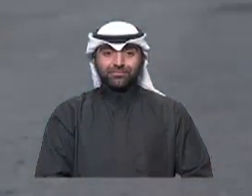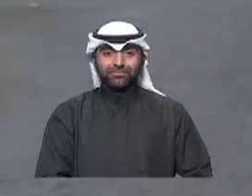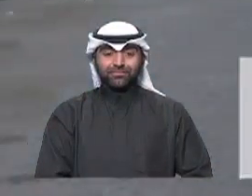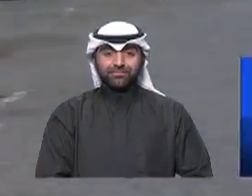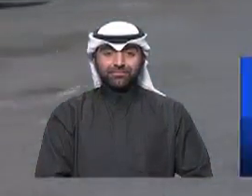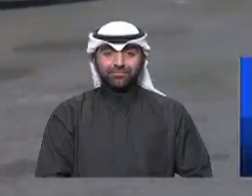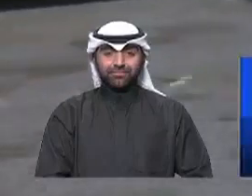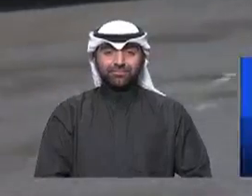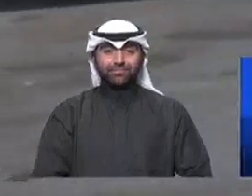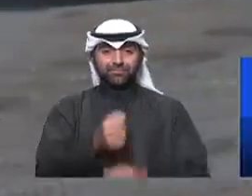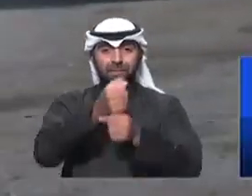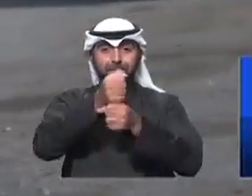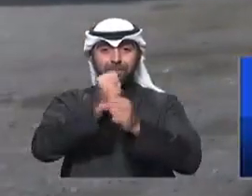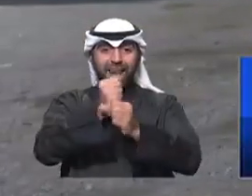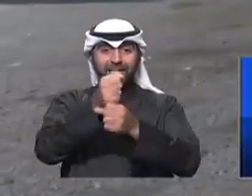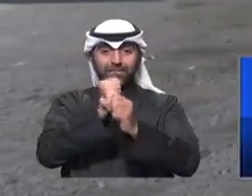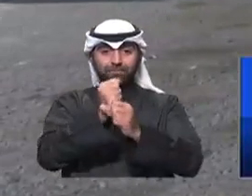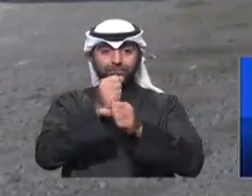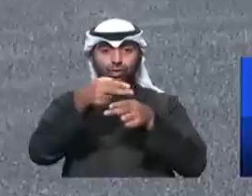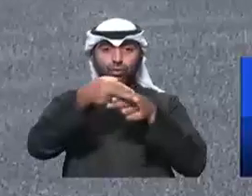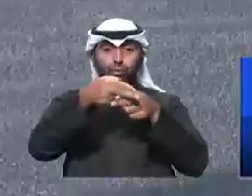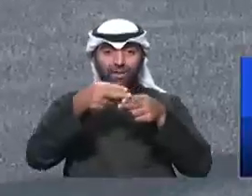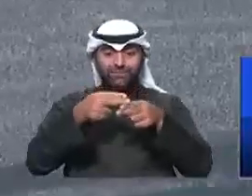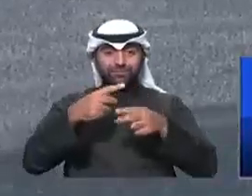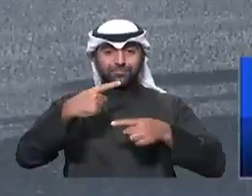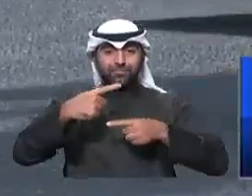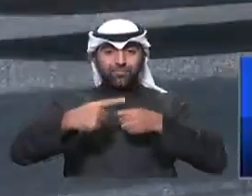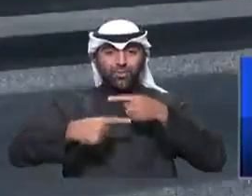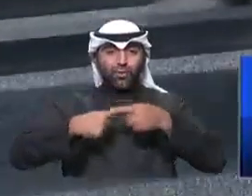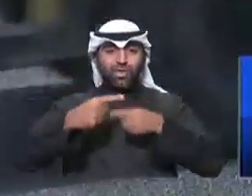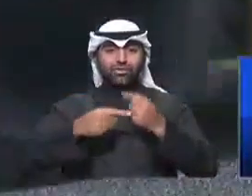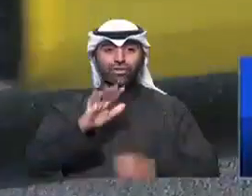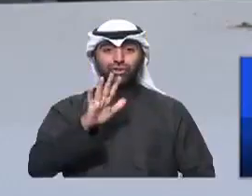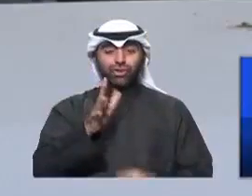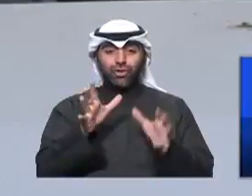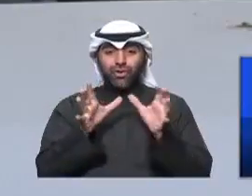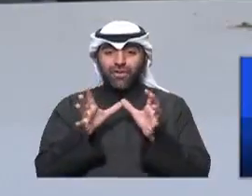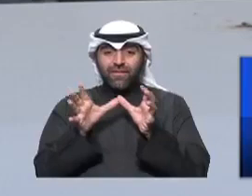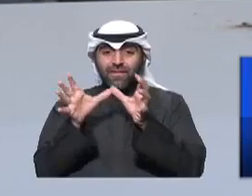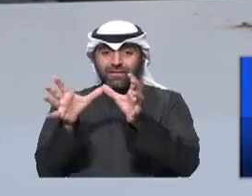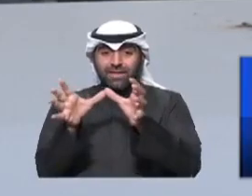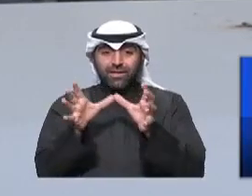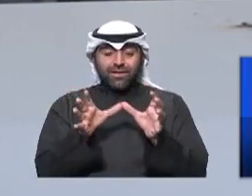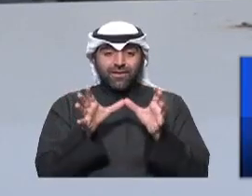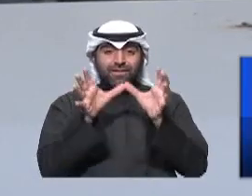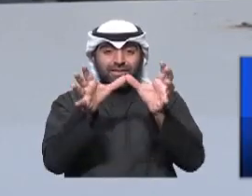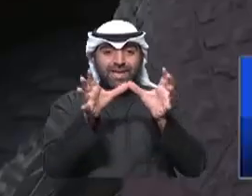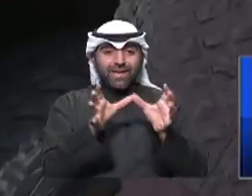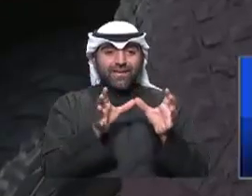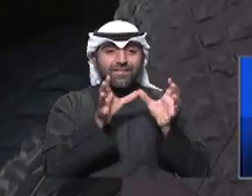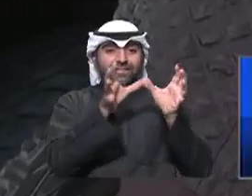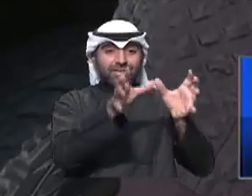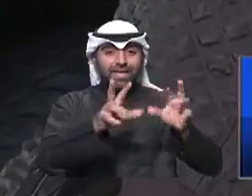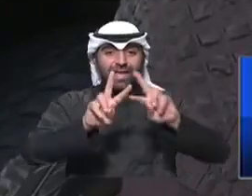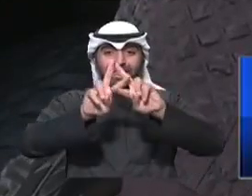بعد أن وضعت بلدية الكويت وتحديدا إدارة النظافة العامة وإشغالات الطرق بفرع محافظة العاصمة